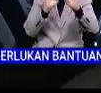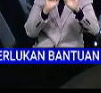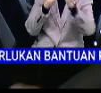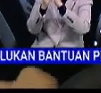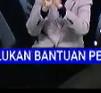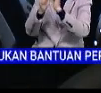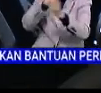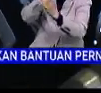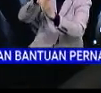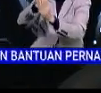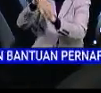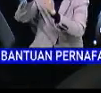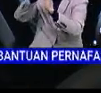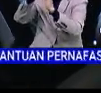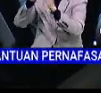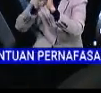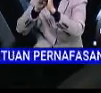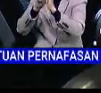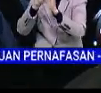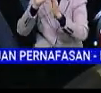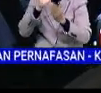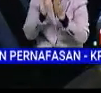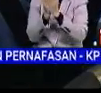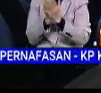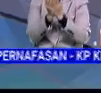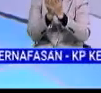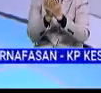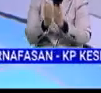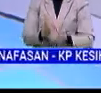core curriculum di sekolah.